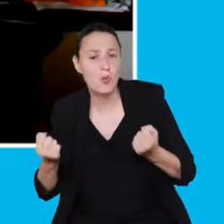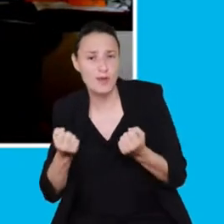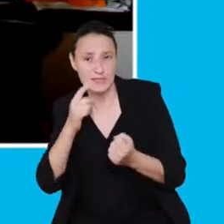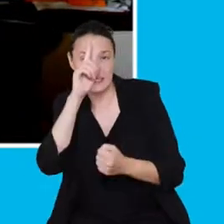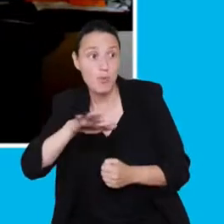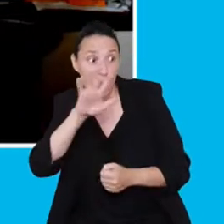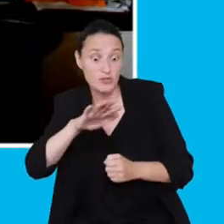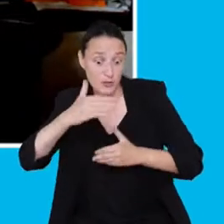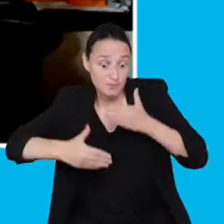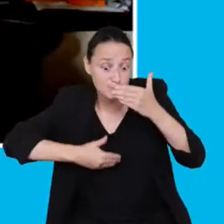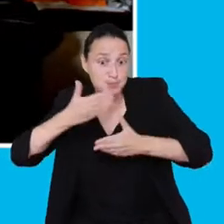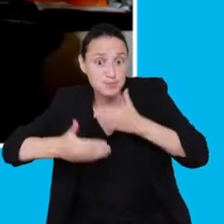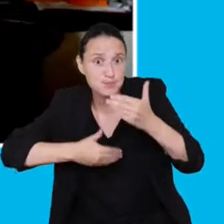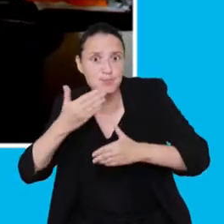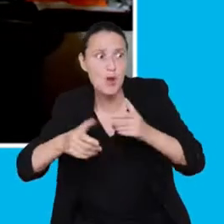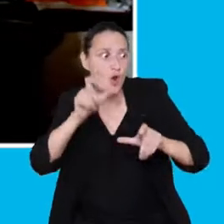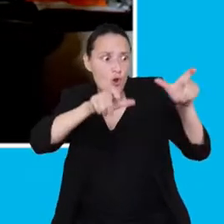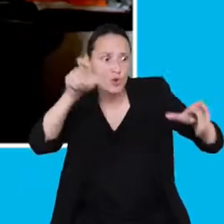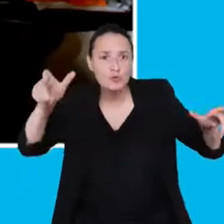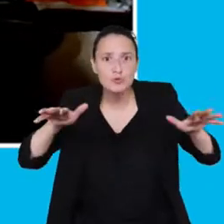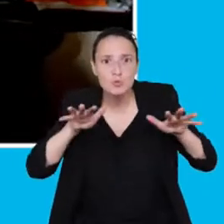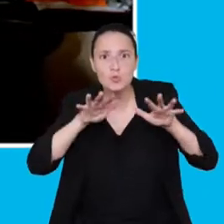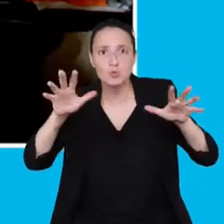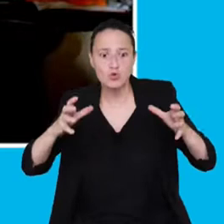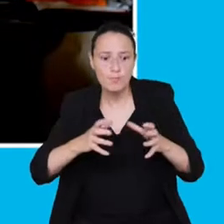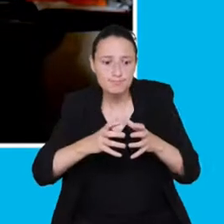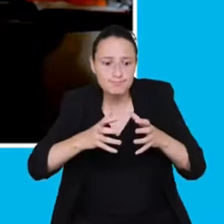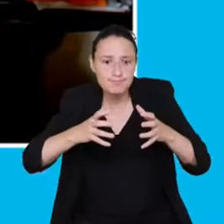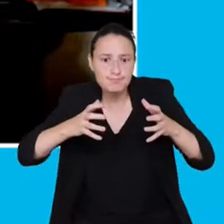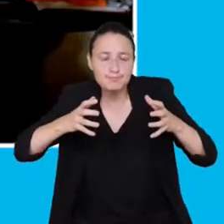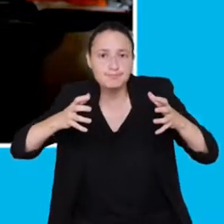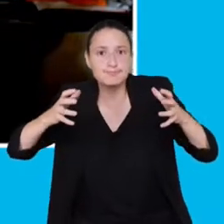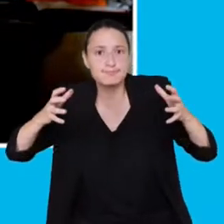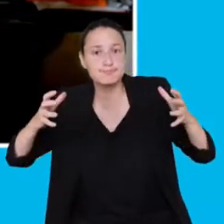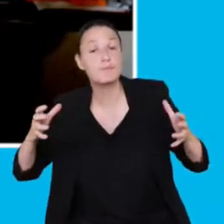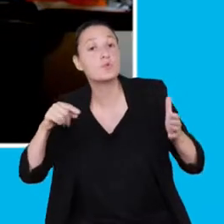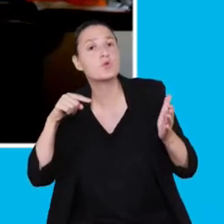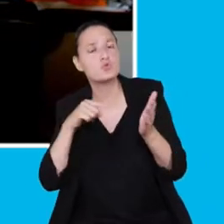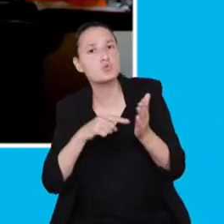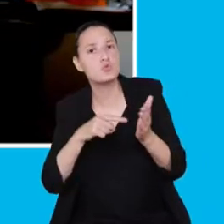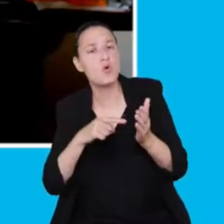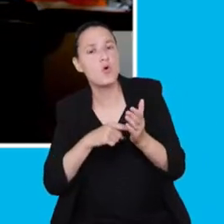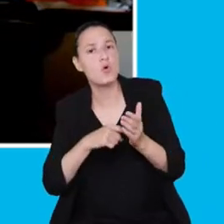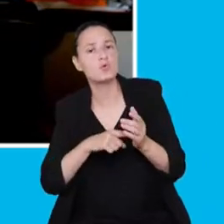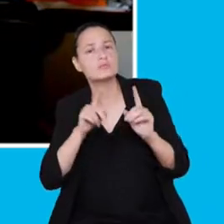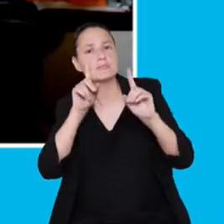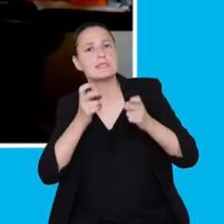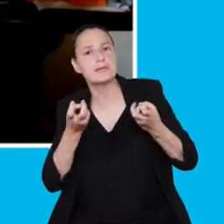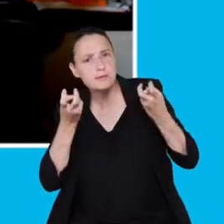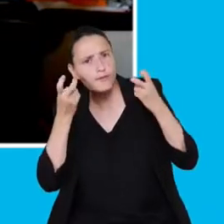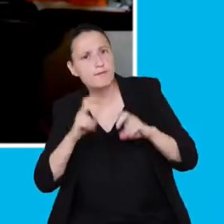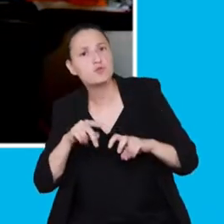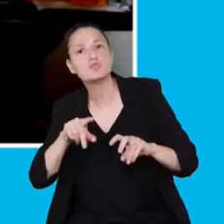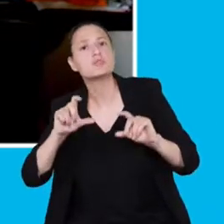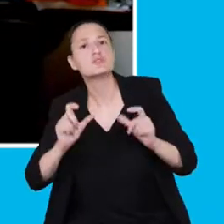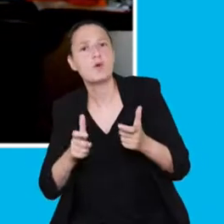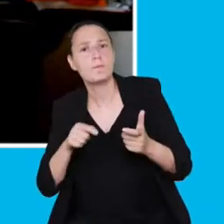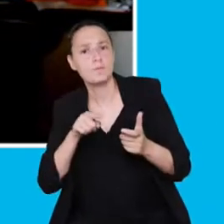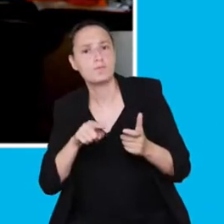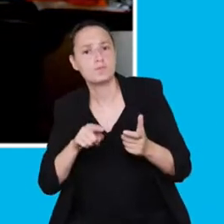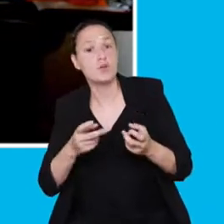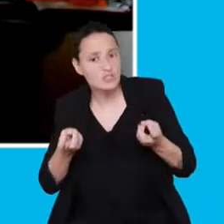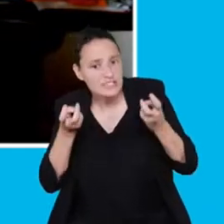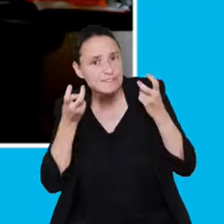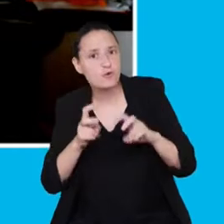takich ludzi było mnóstwo. I oni w gruncie rzeczy tworzyli to, no